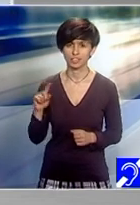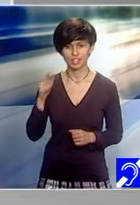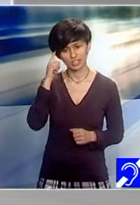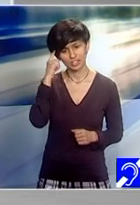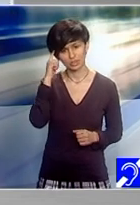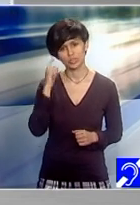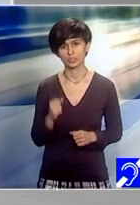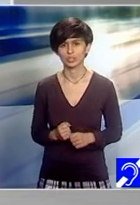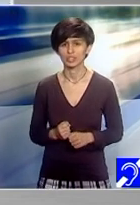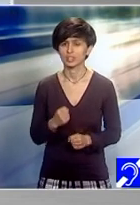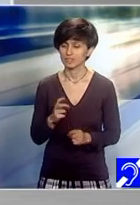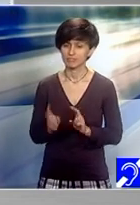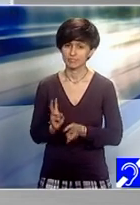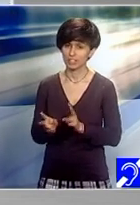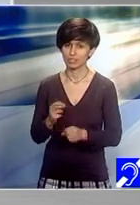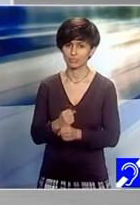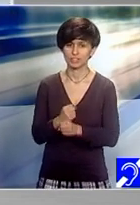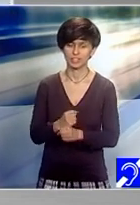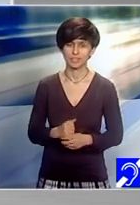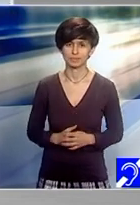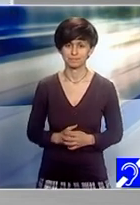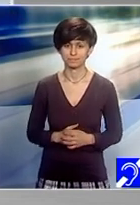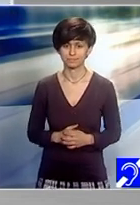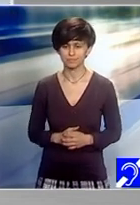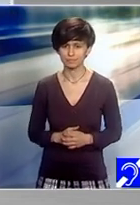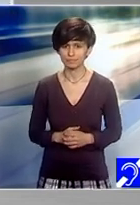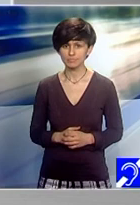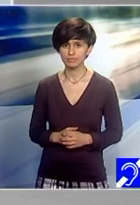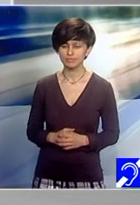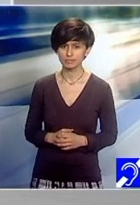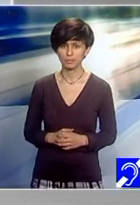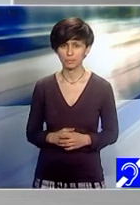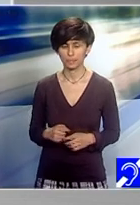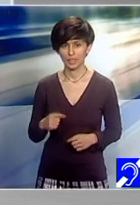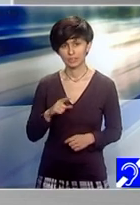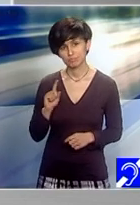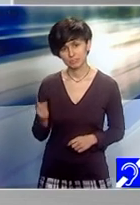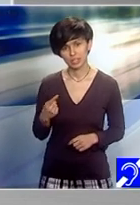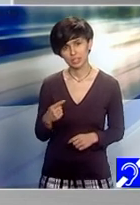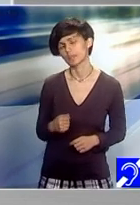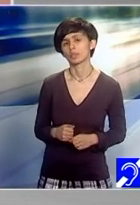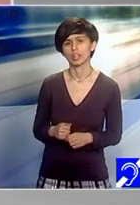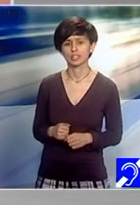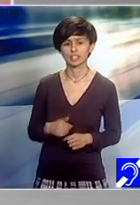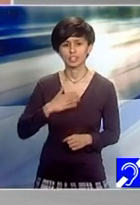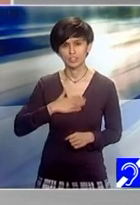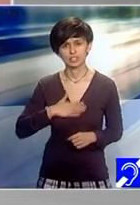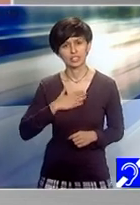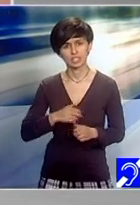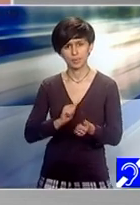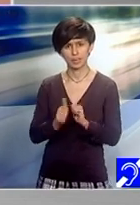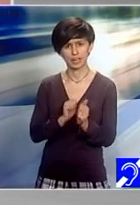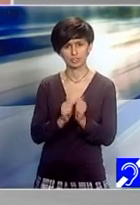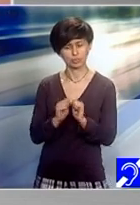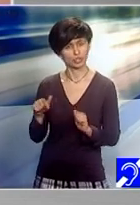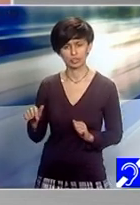Și a fost încântată. Și trezește poate și pasiunea pentru sport, pentru acest sport. Da. Și